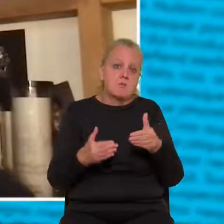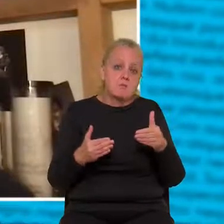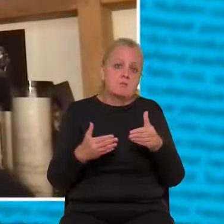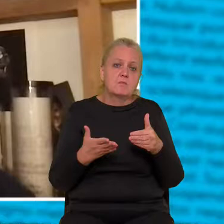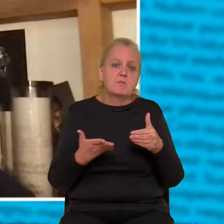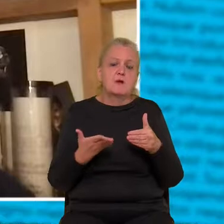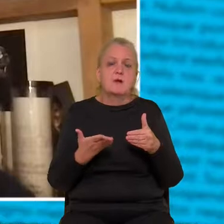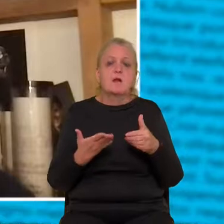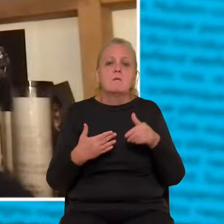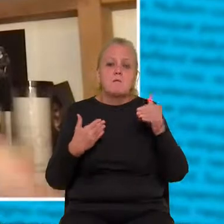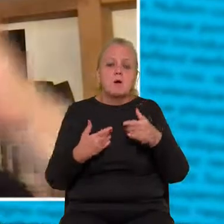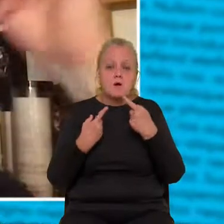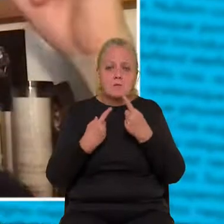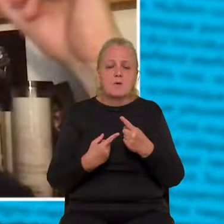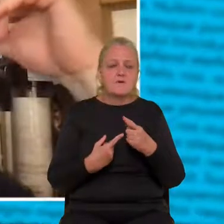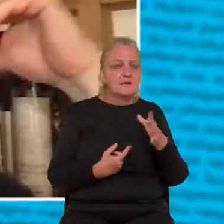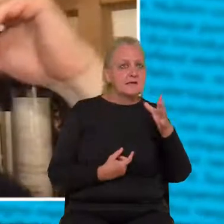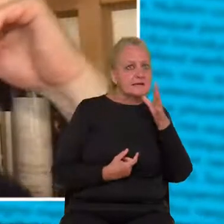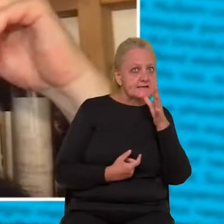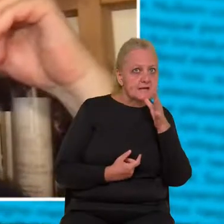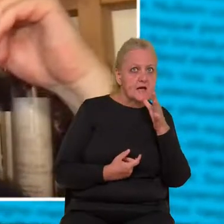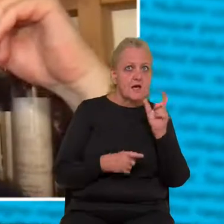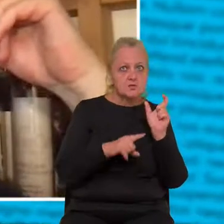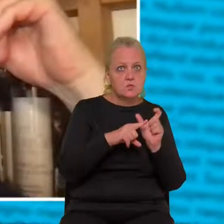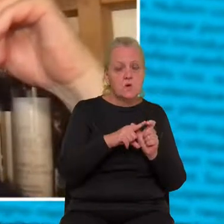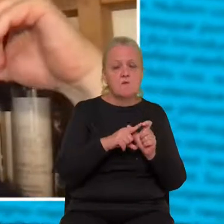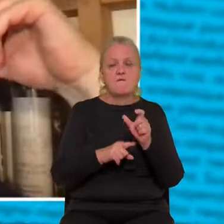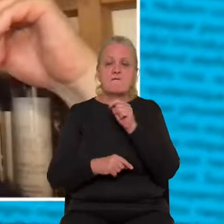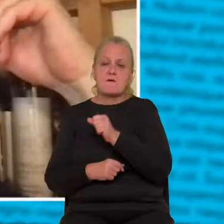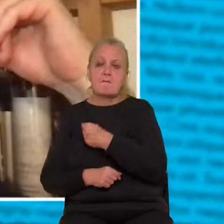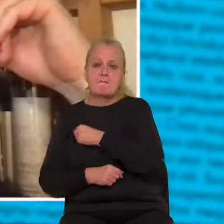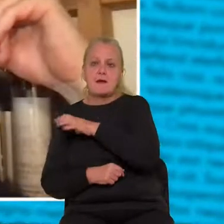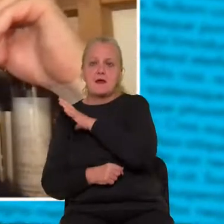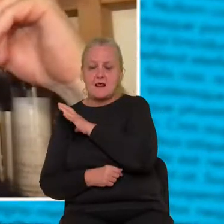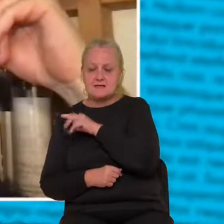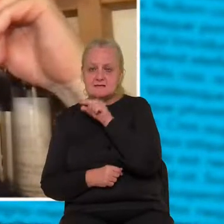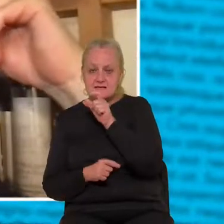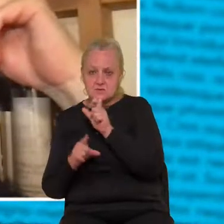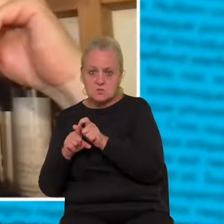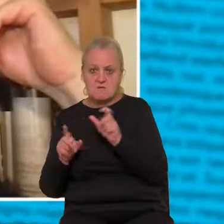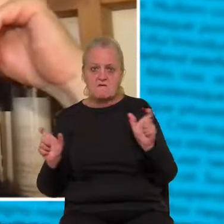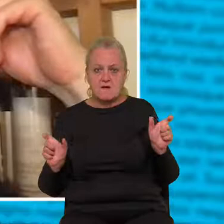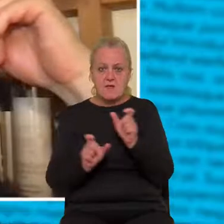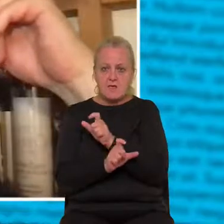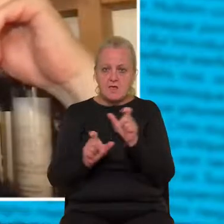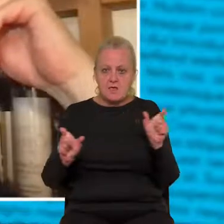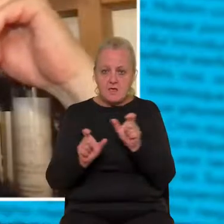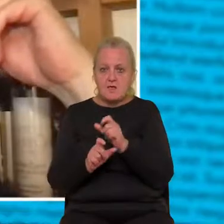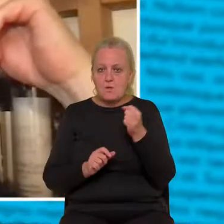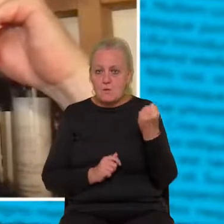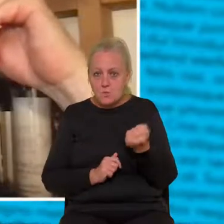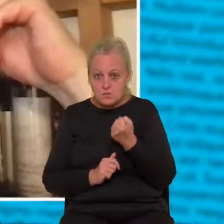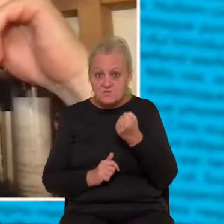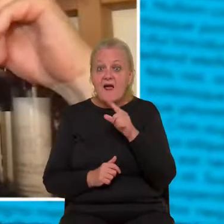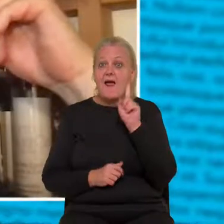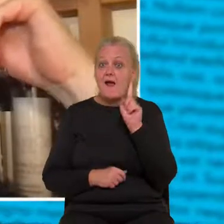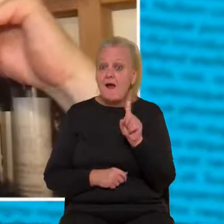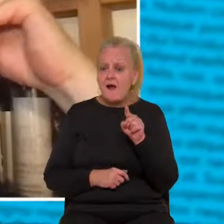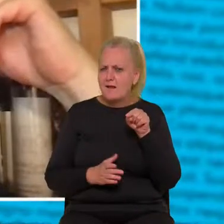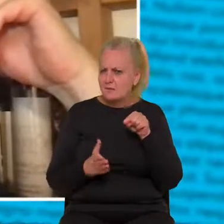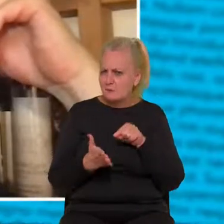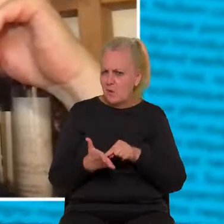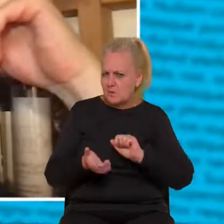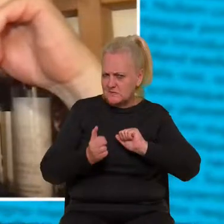słowo Izrael, Palestyna, mogłem je po prostu wymiennie stosować początkowo, ale no właśnie, czy to